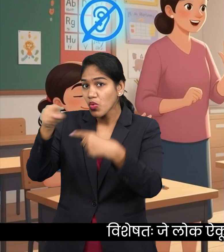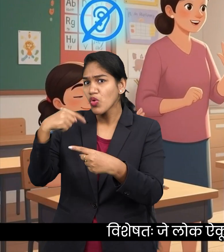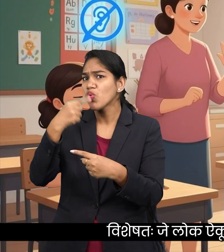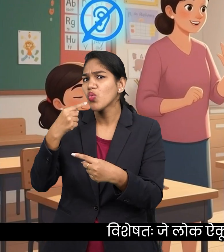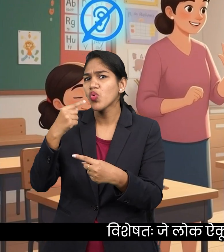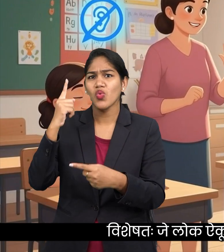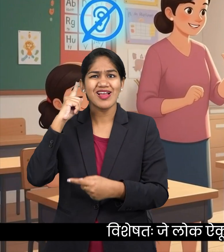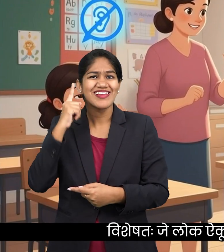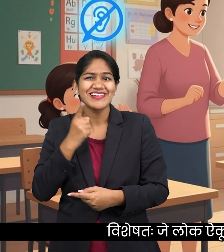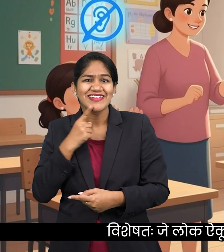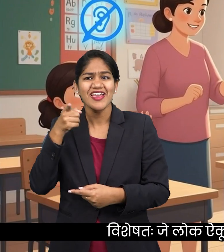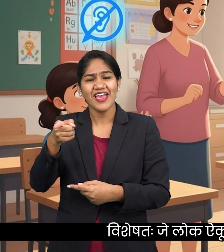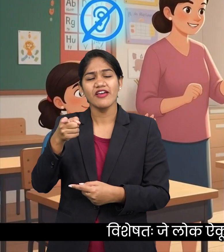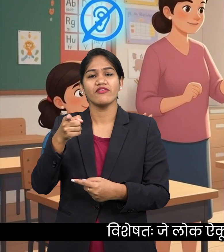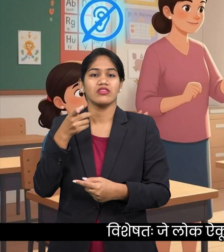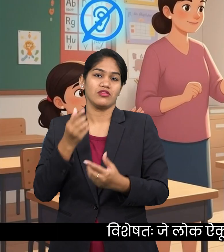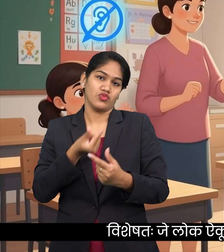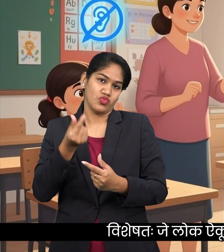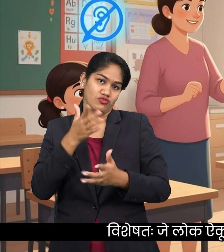त्यांच्यासाठी.